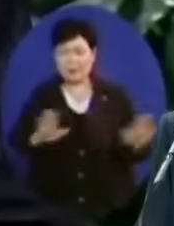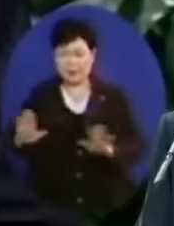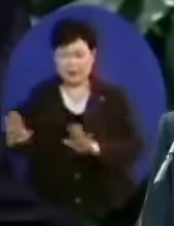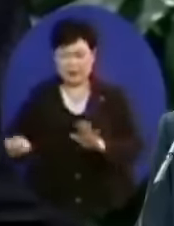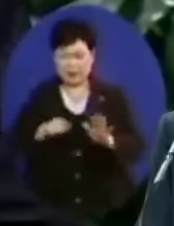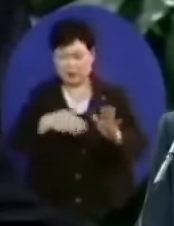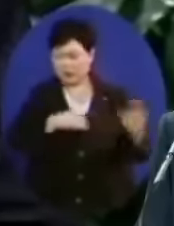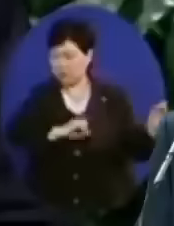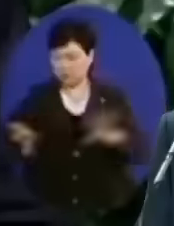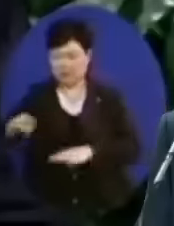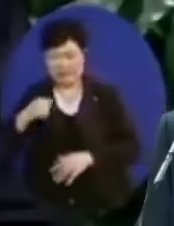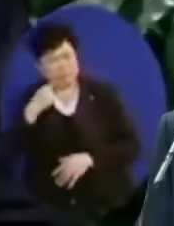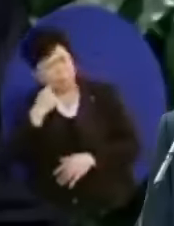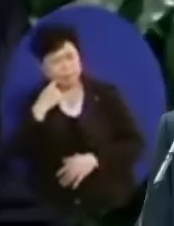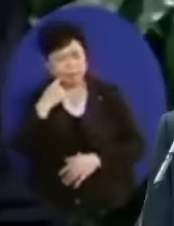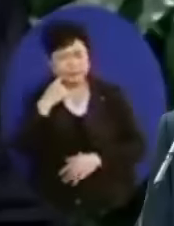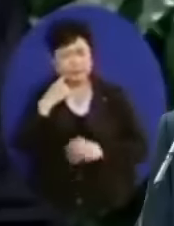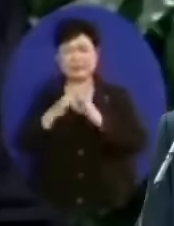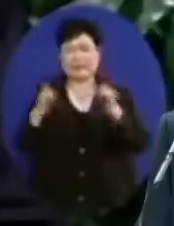아주 독한 사람입니다.